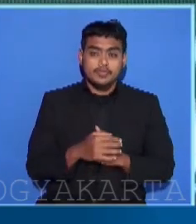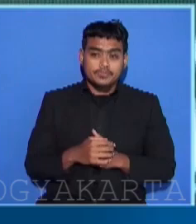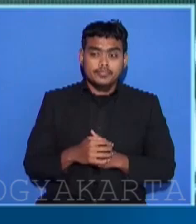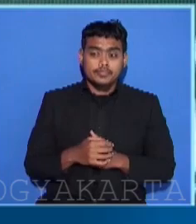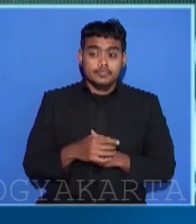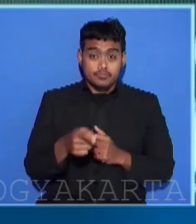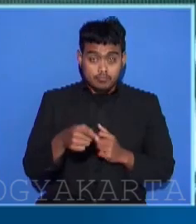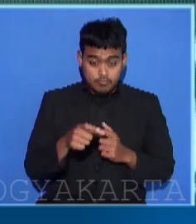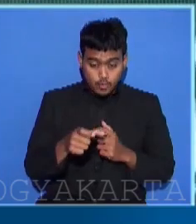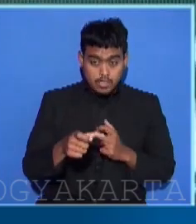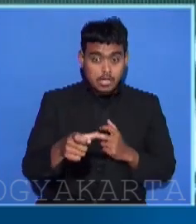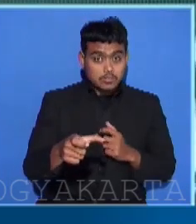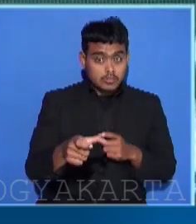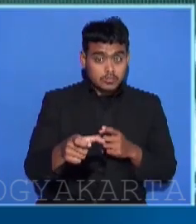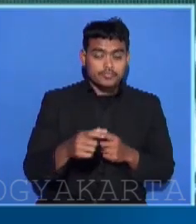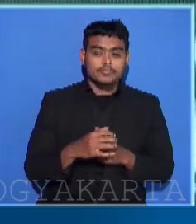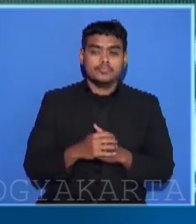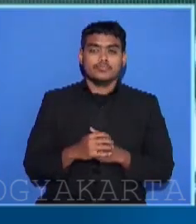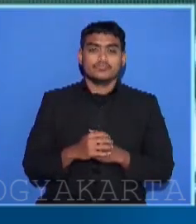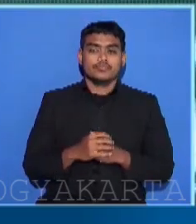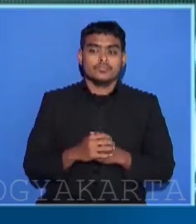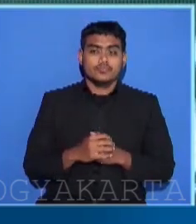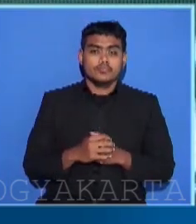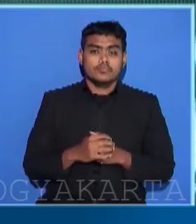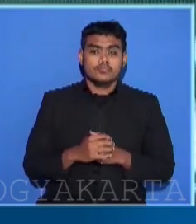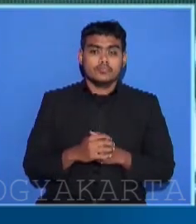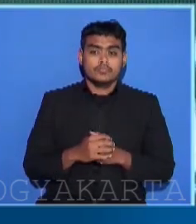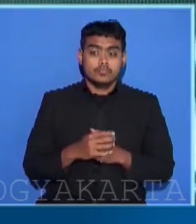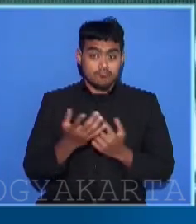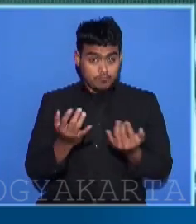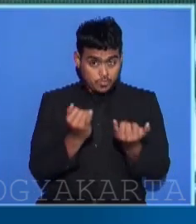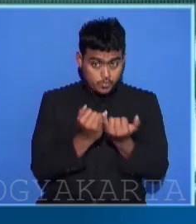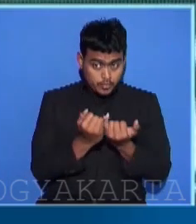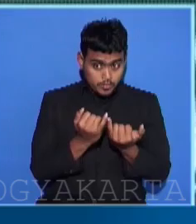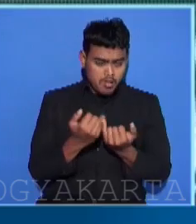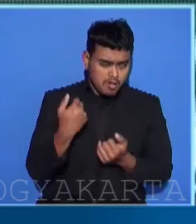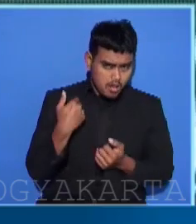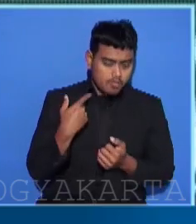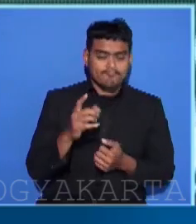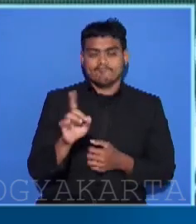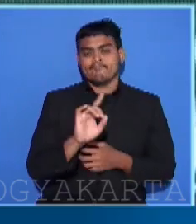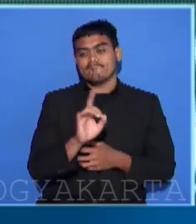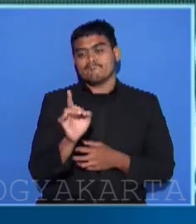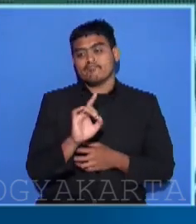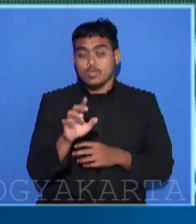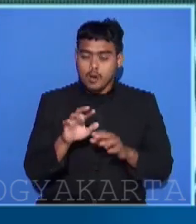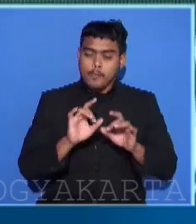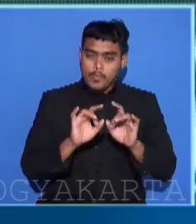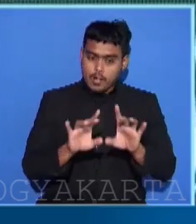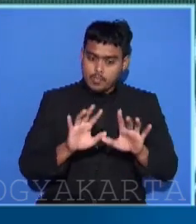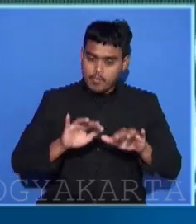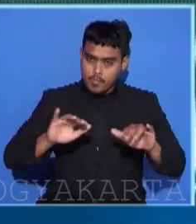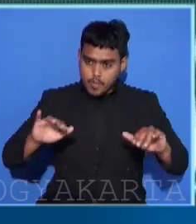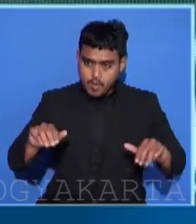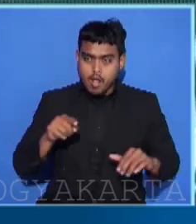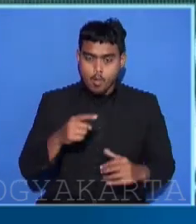prosesnya diwarnai dengan perpecahan. Boleh berbeda, karena itu hak,